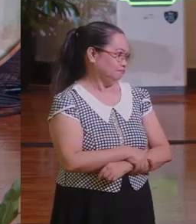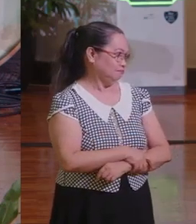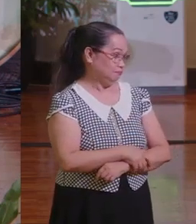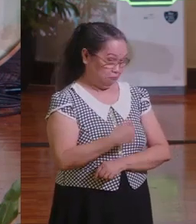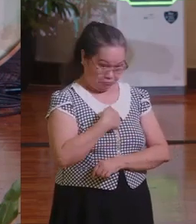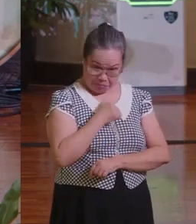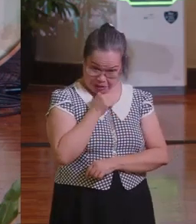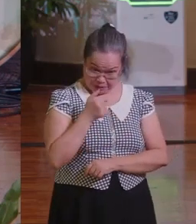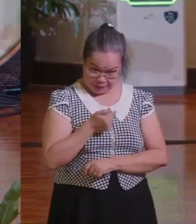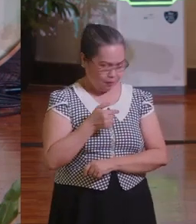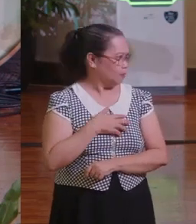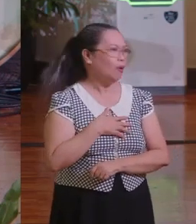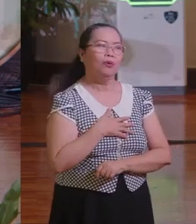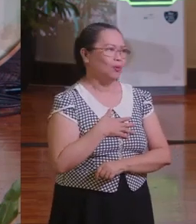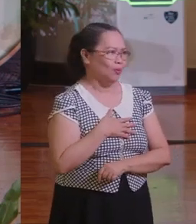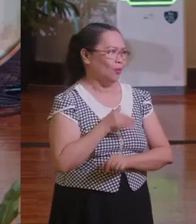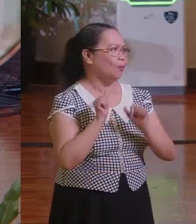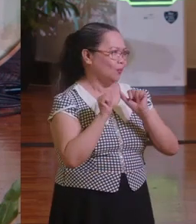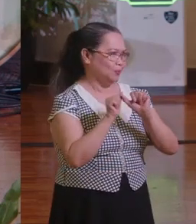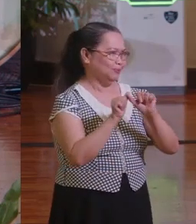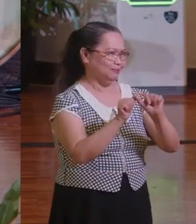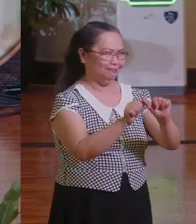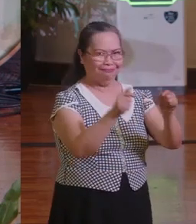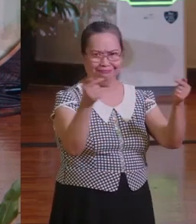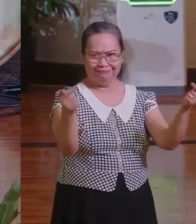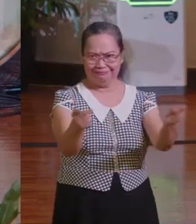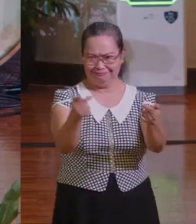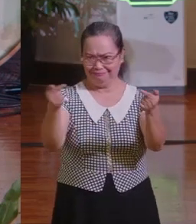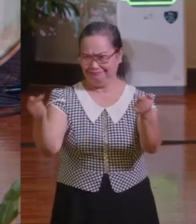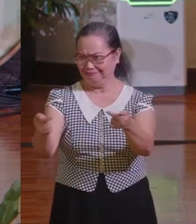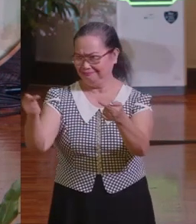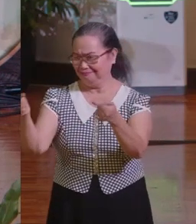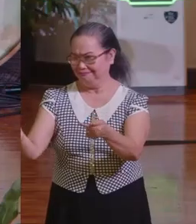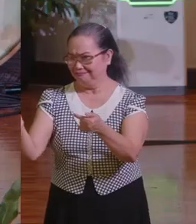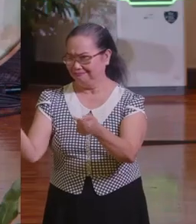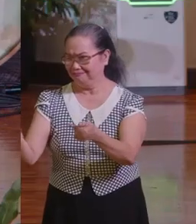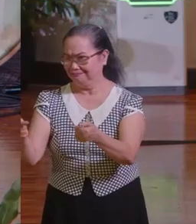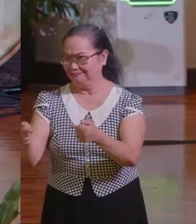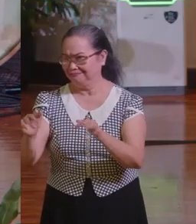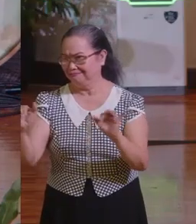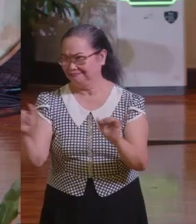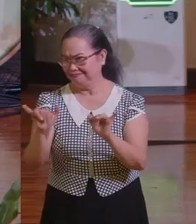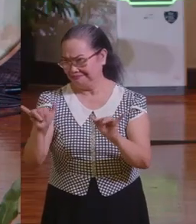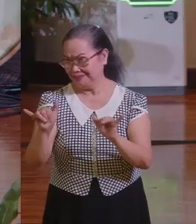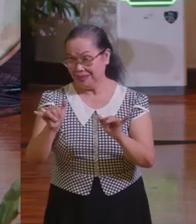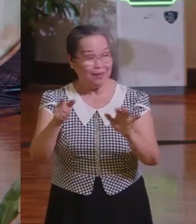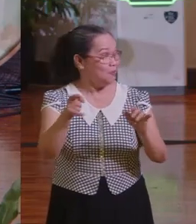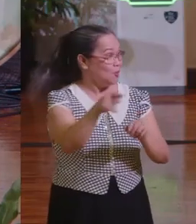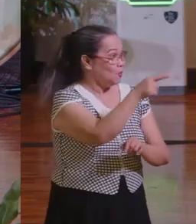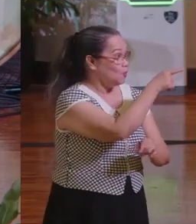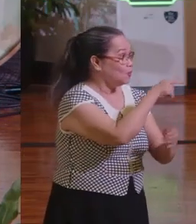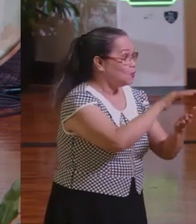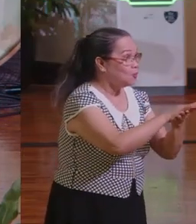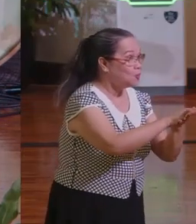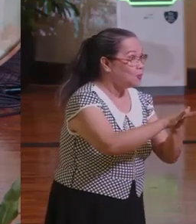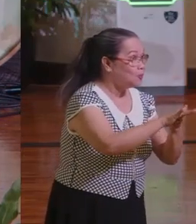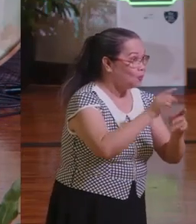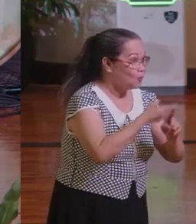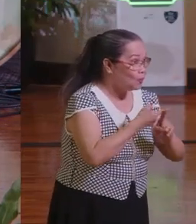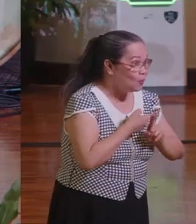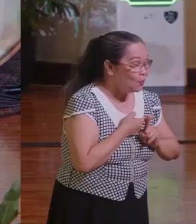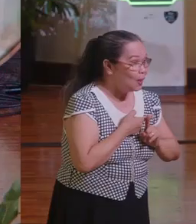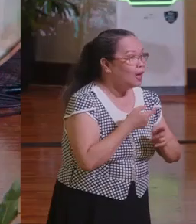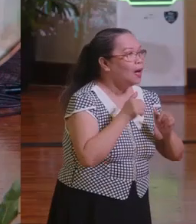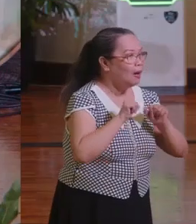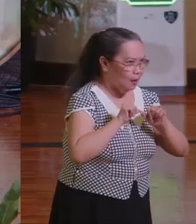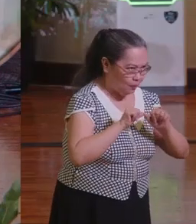mga tunay na mananampalataya, kahit na tayo ay justified na, tayo ay sinners pa